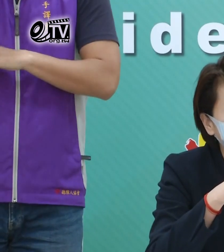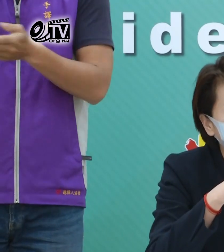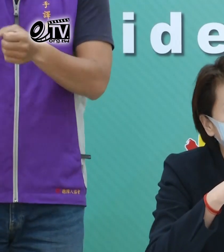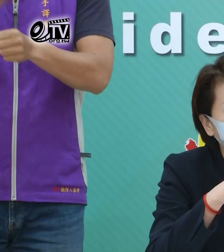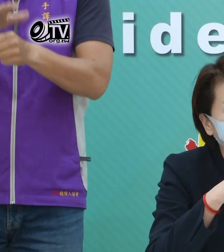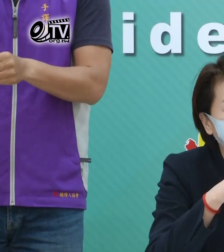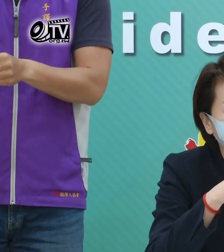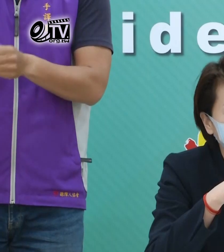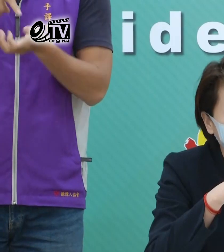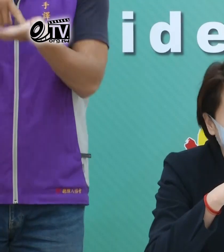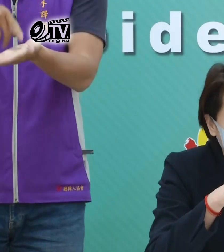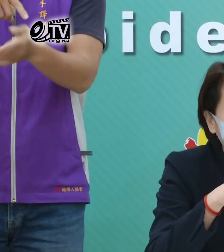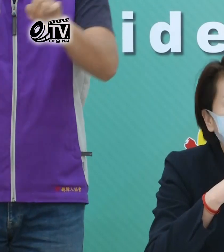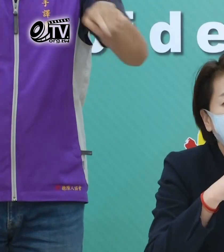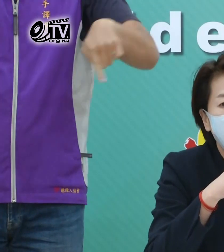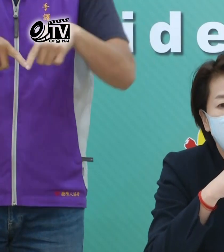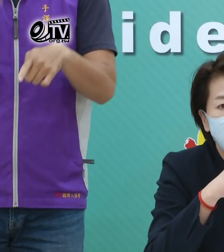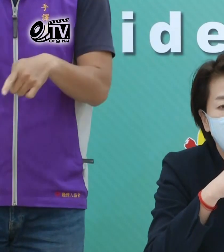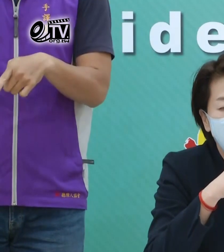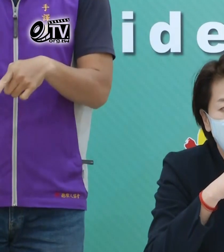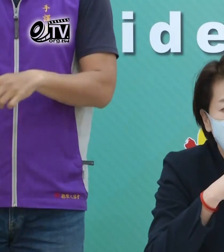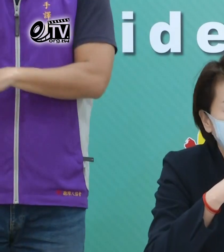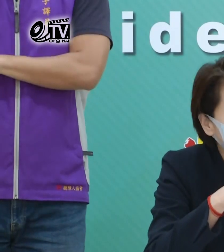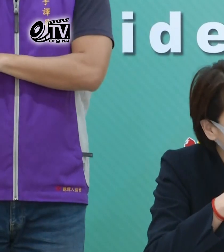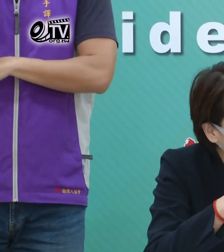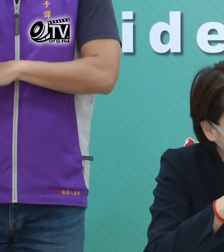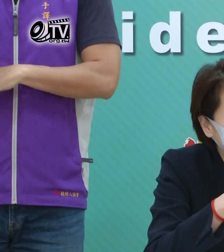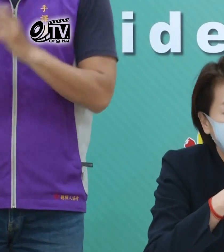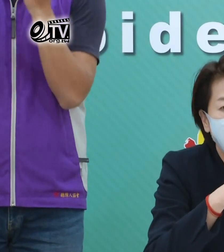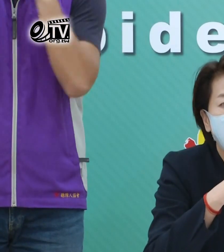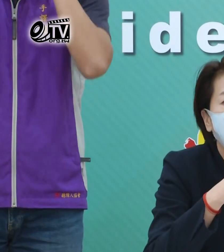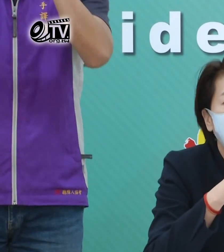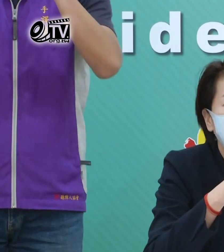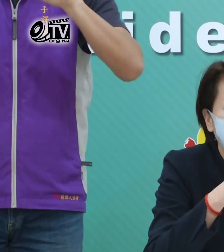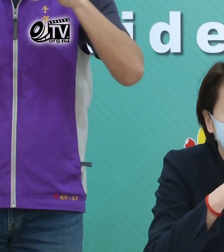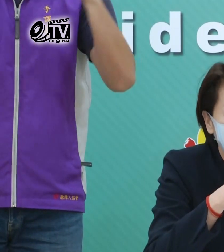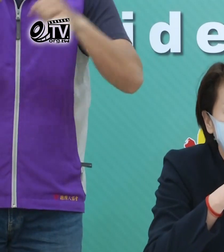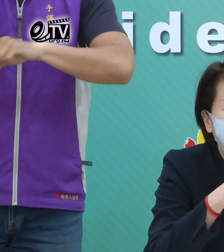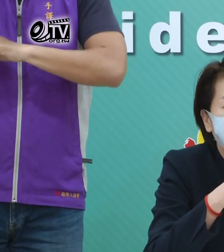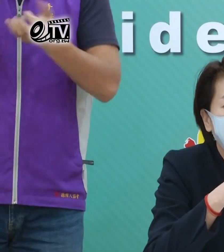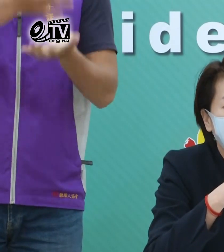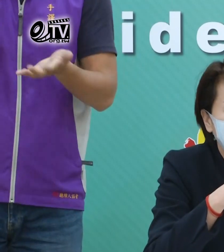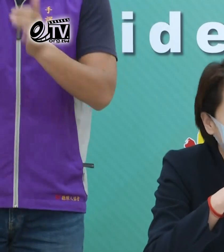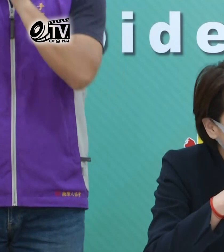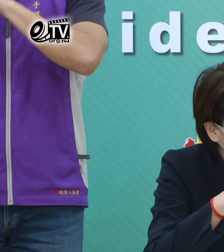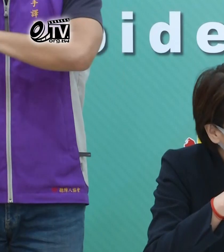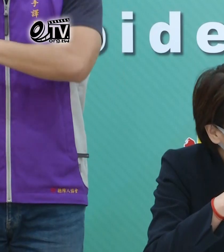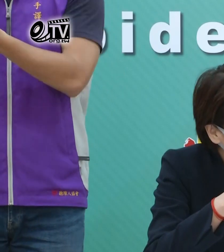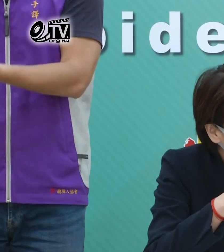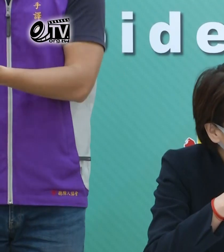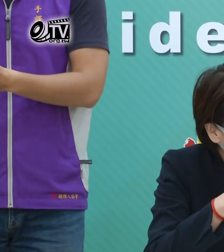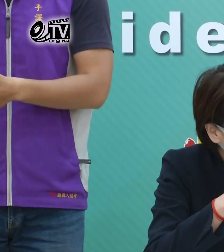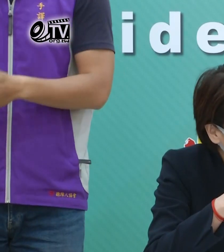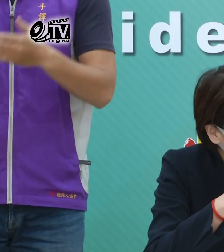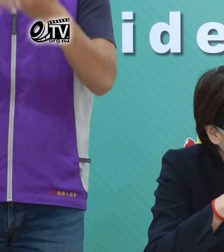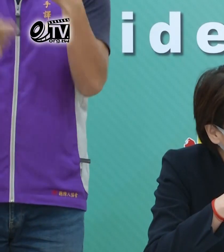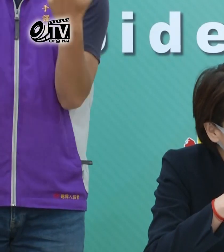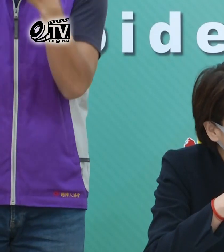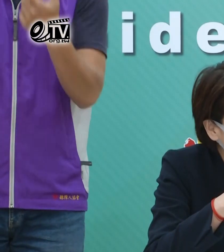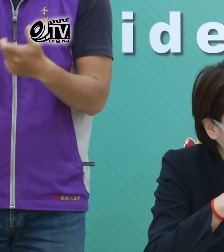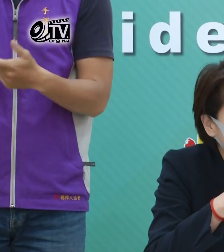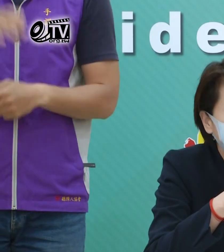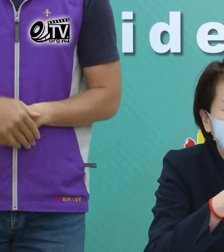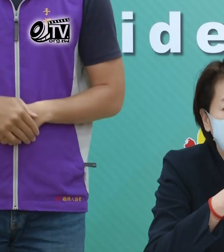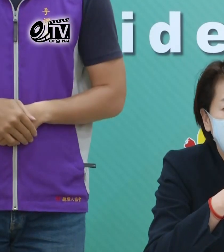台北市的社宅跟国宅的话，我们就认定说你是符合我们减租的对象。那减租的标准